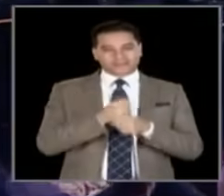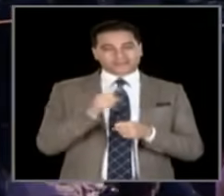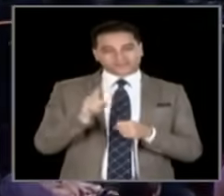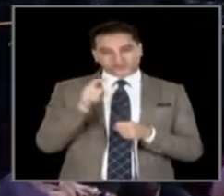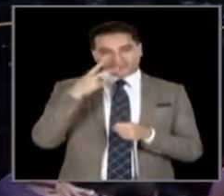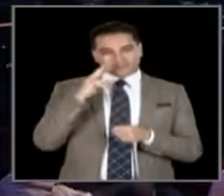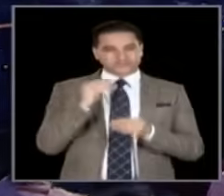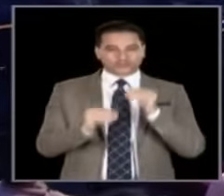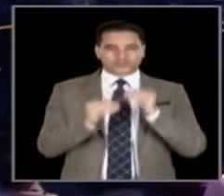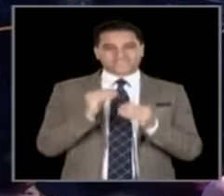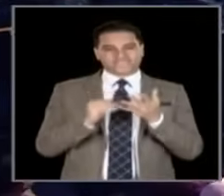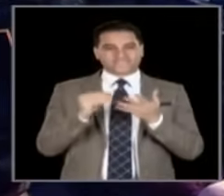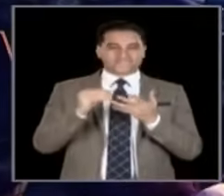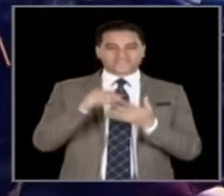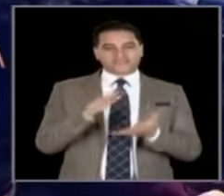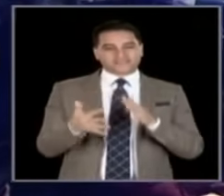بتبقى